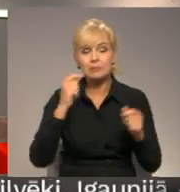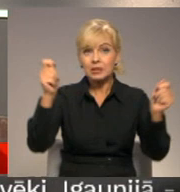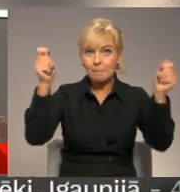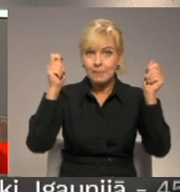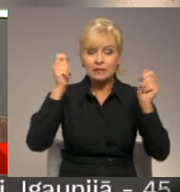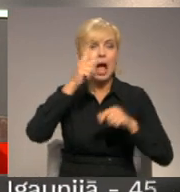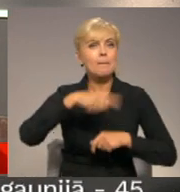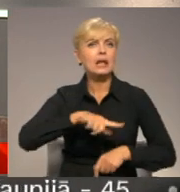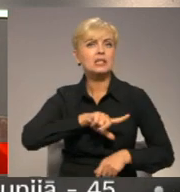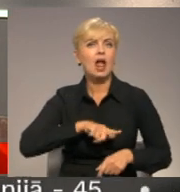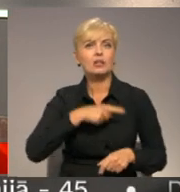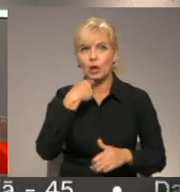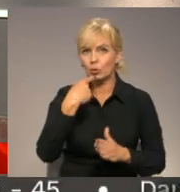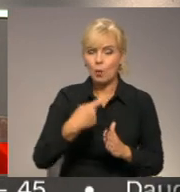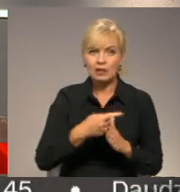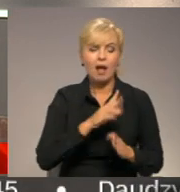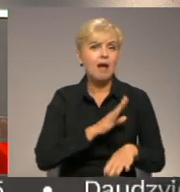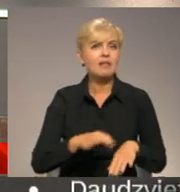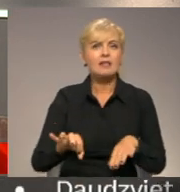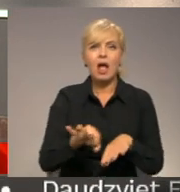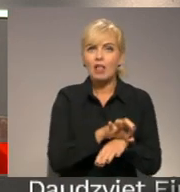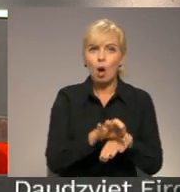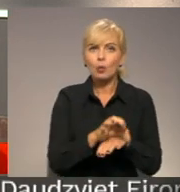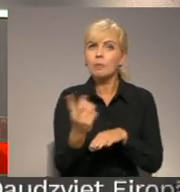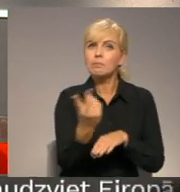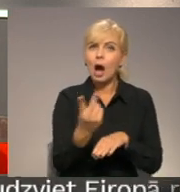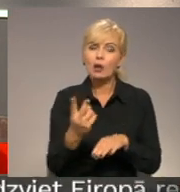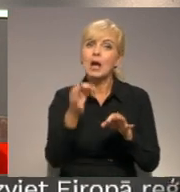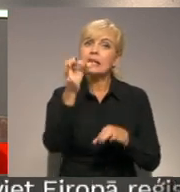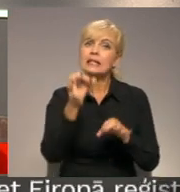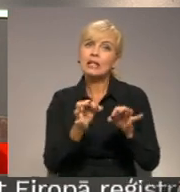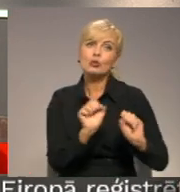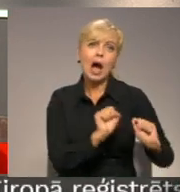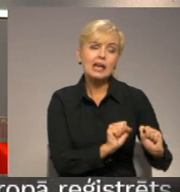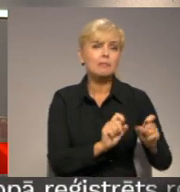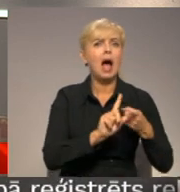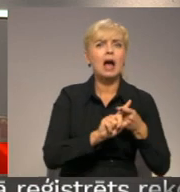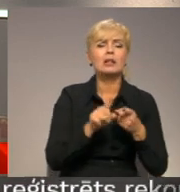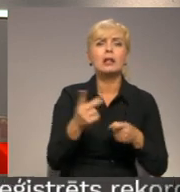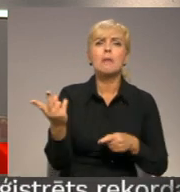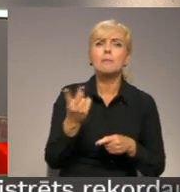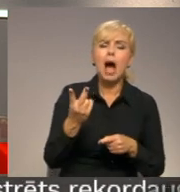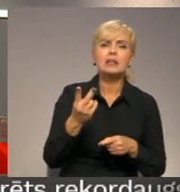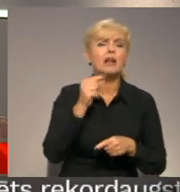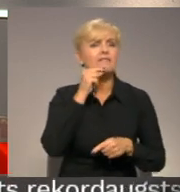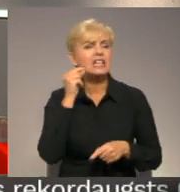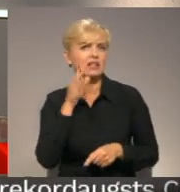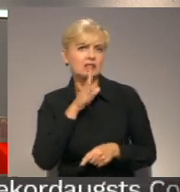piketētāju, prasot arī Latvijā noteikti nelaulātu pāru tiesisko aizsardzību, neatkarīgi no partneru dzimumu, un turpina Madara